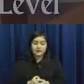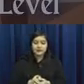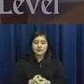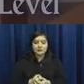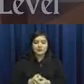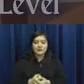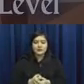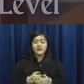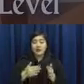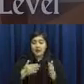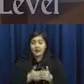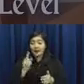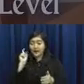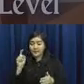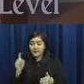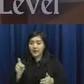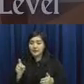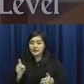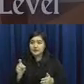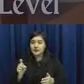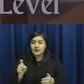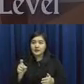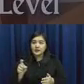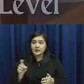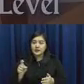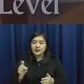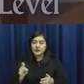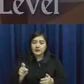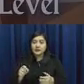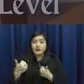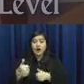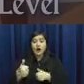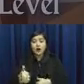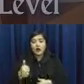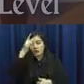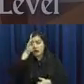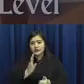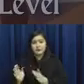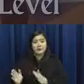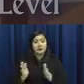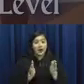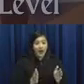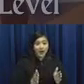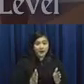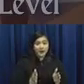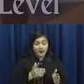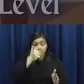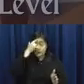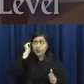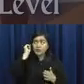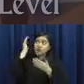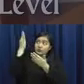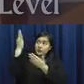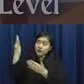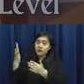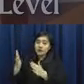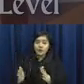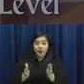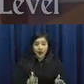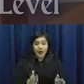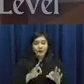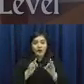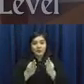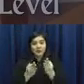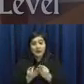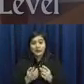because it is designed by God since He established the family. He originated the family. Yeah. Siya ang